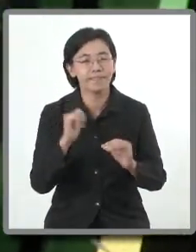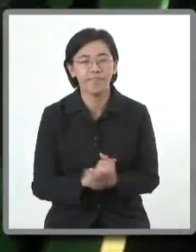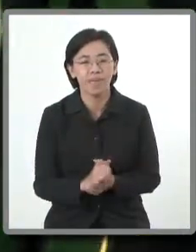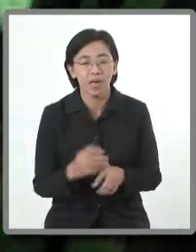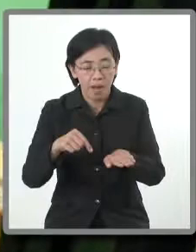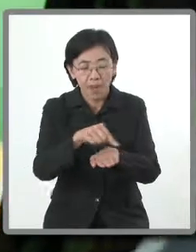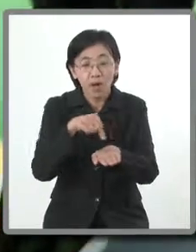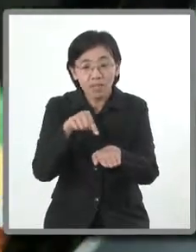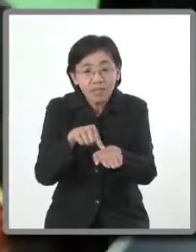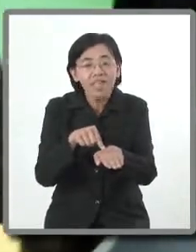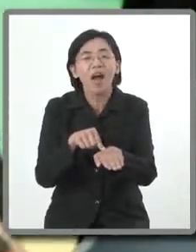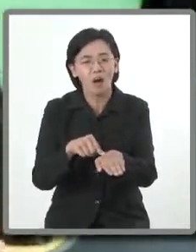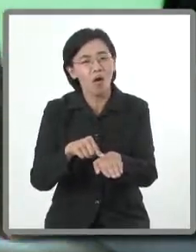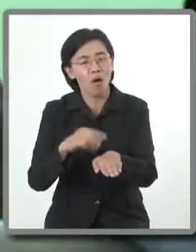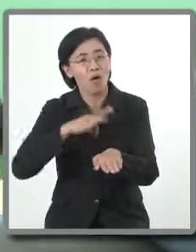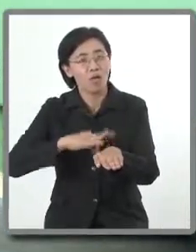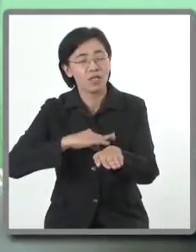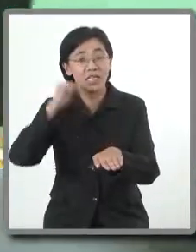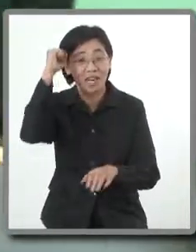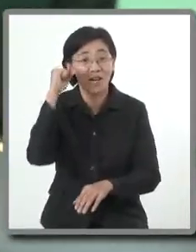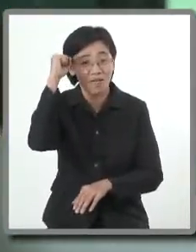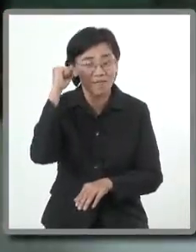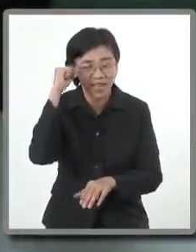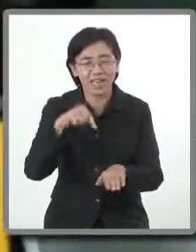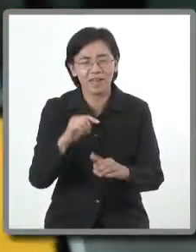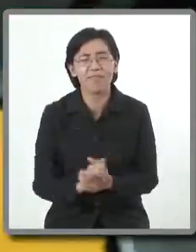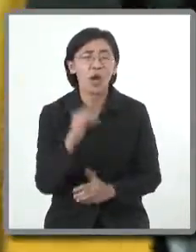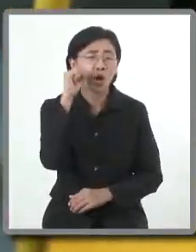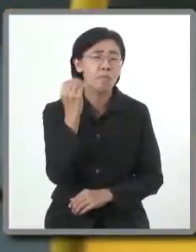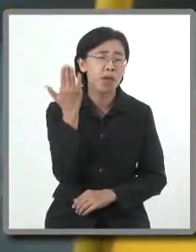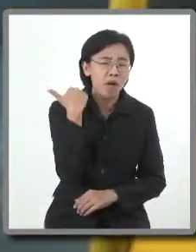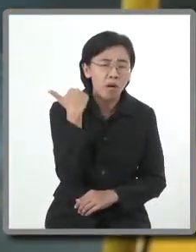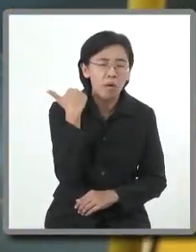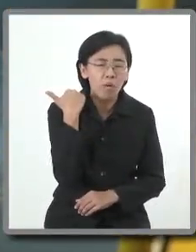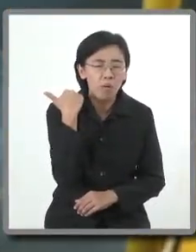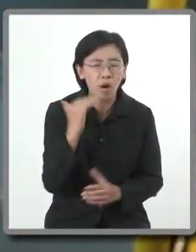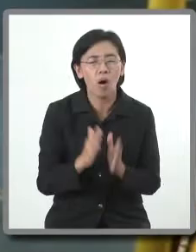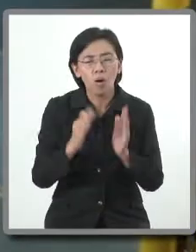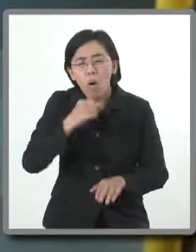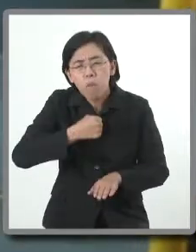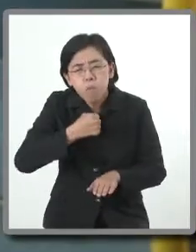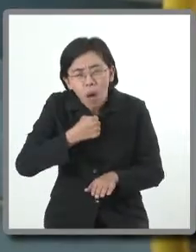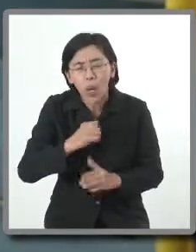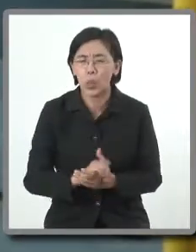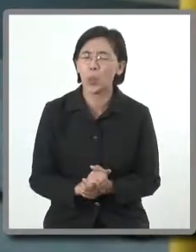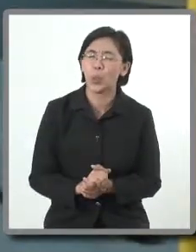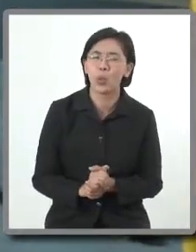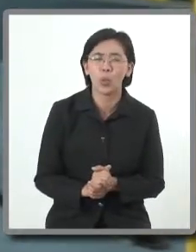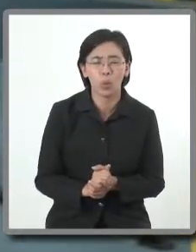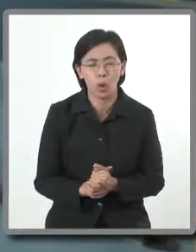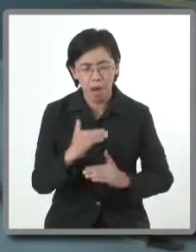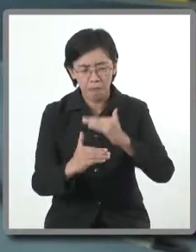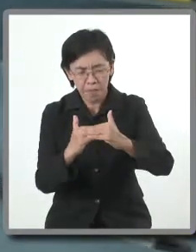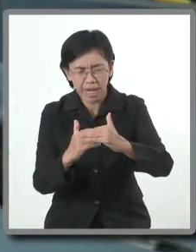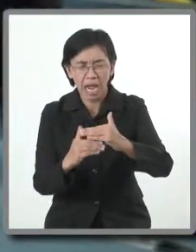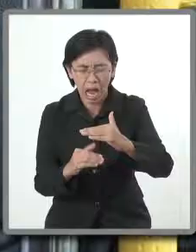ำก็รถเมล์เก่ามันผู้โดยสารผู้สูงอายุบันไดมันสูงอ่ะ